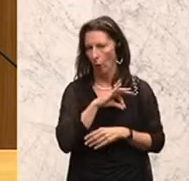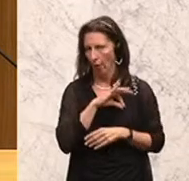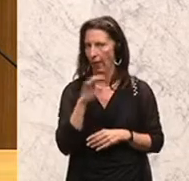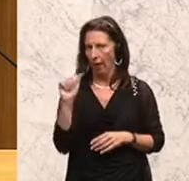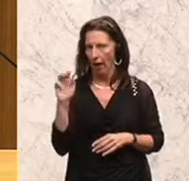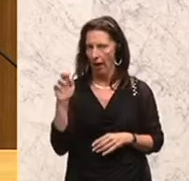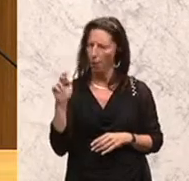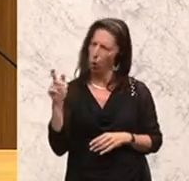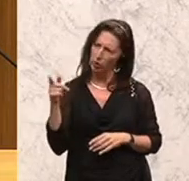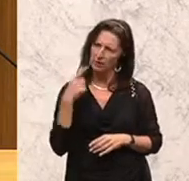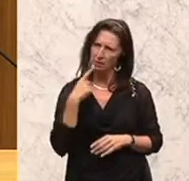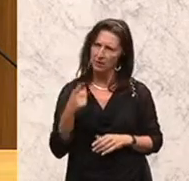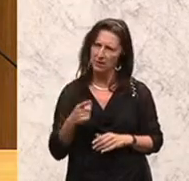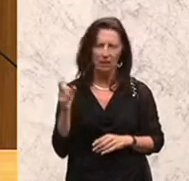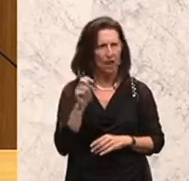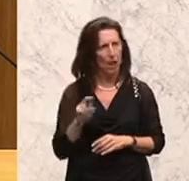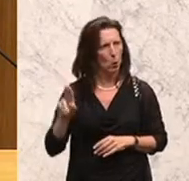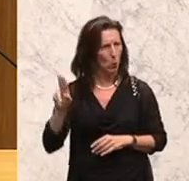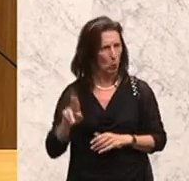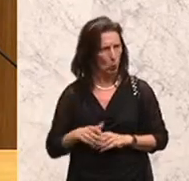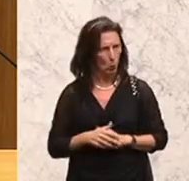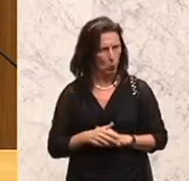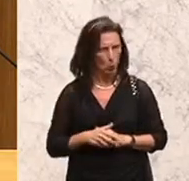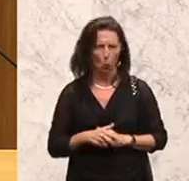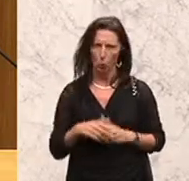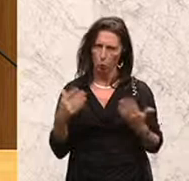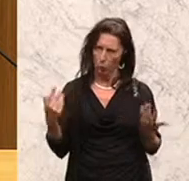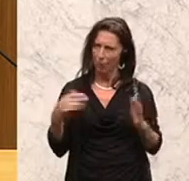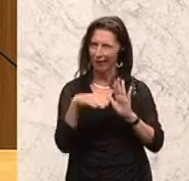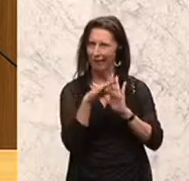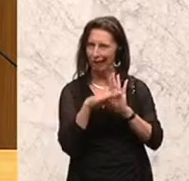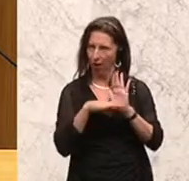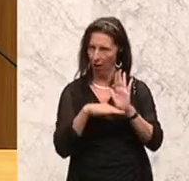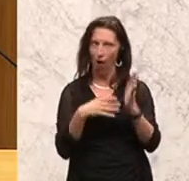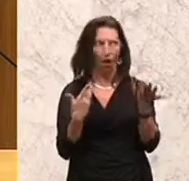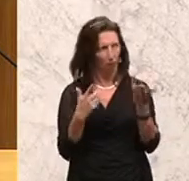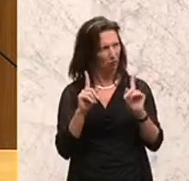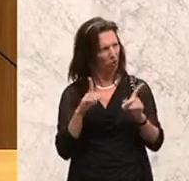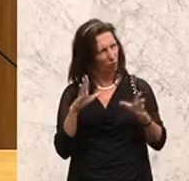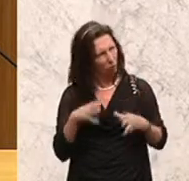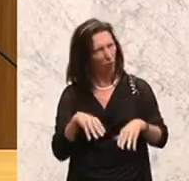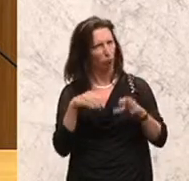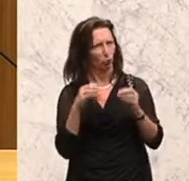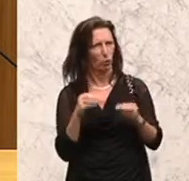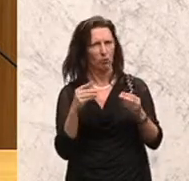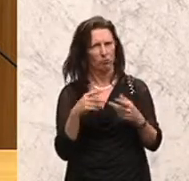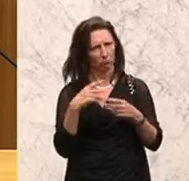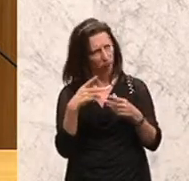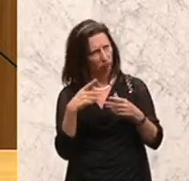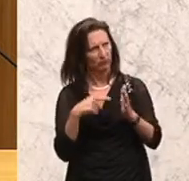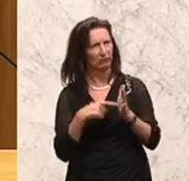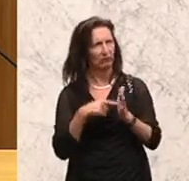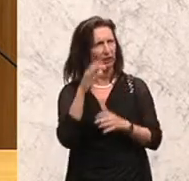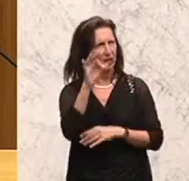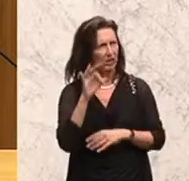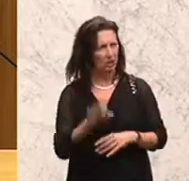haben ja festgestellt, dass die Europäische Union Quotenregelungen schaffen soll, die nicht eingehalten werden. Das ist ja